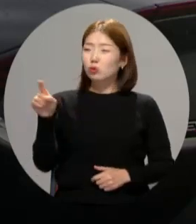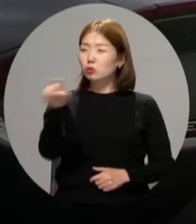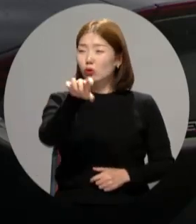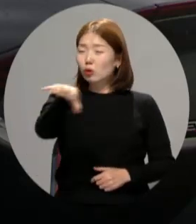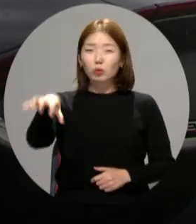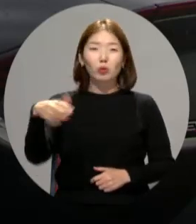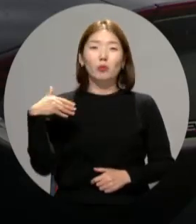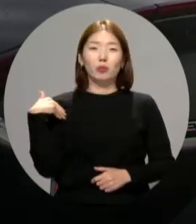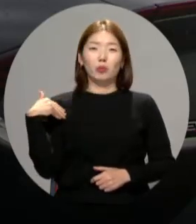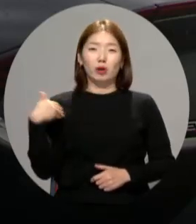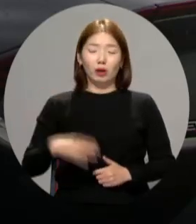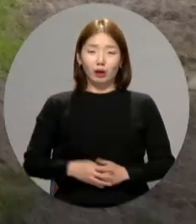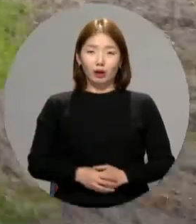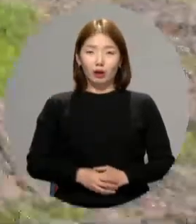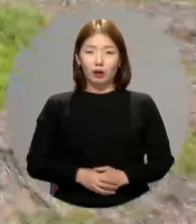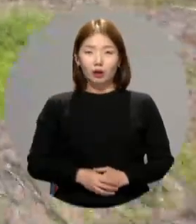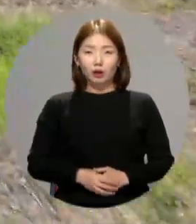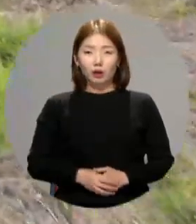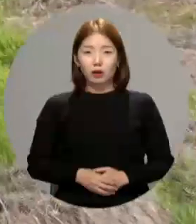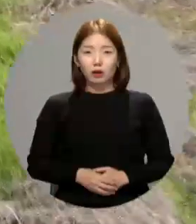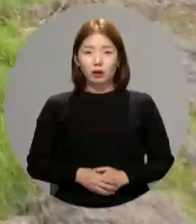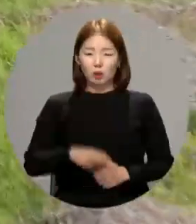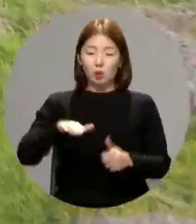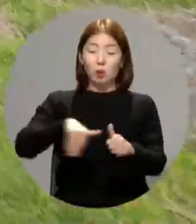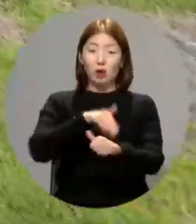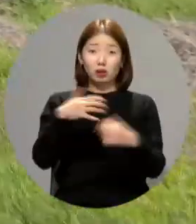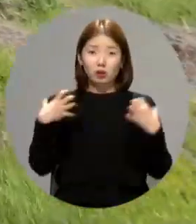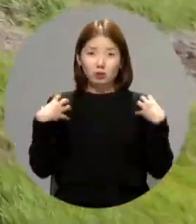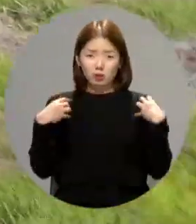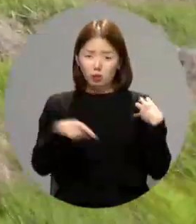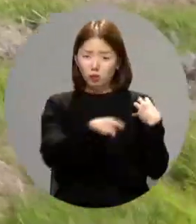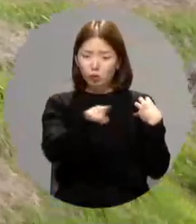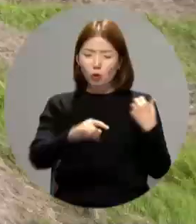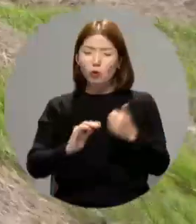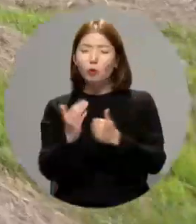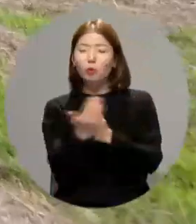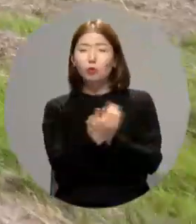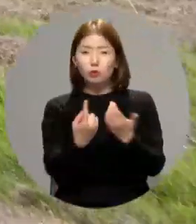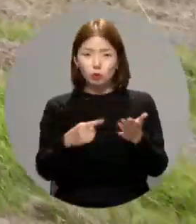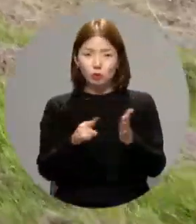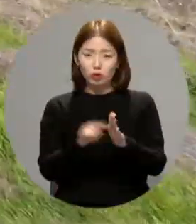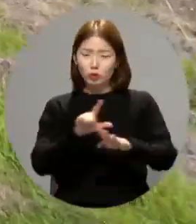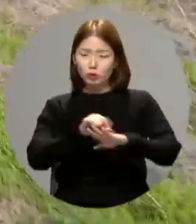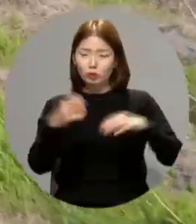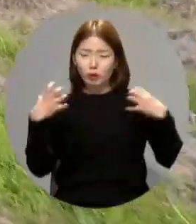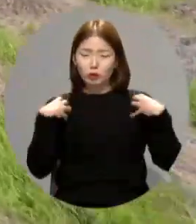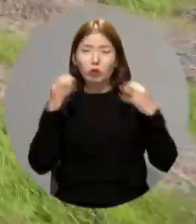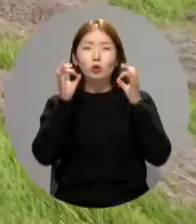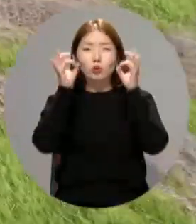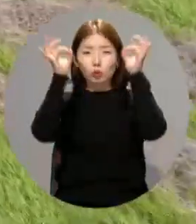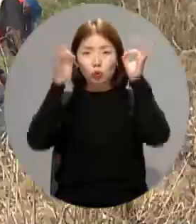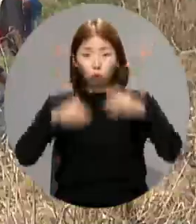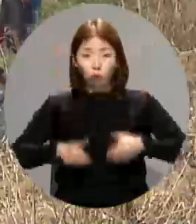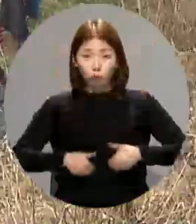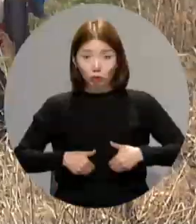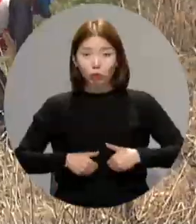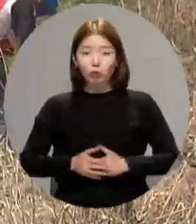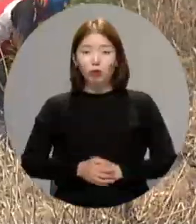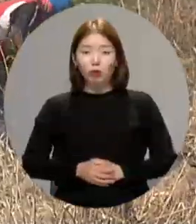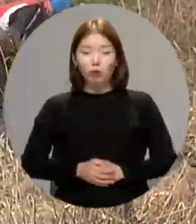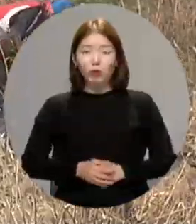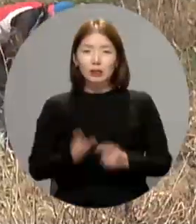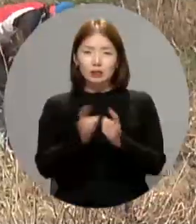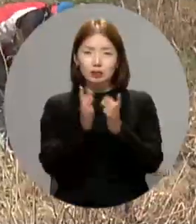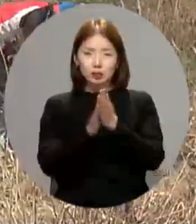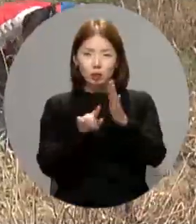정확한 지적을 몰라. 환경단체는 습지 보전을 위한 지자체의 적극적인 노력과 함께 수렵